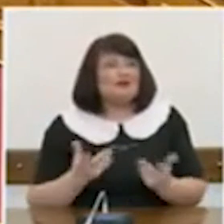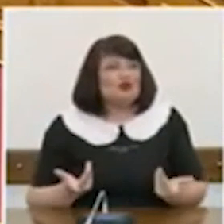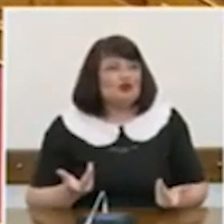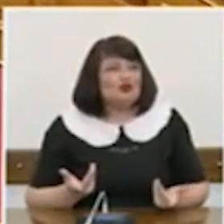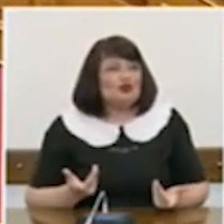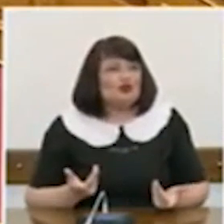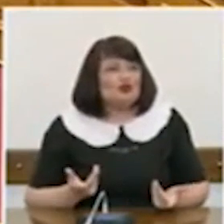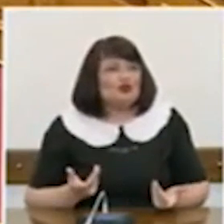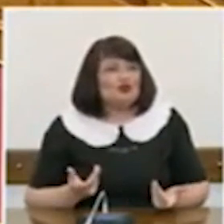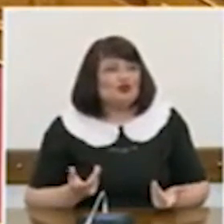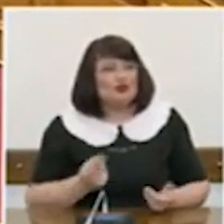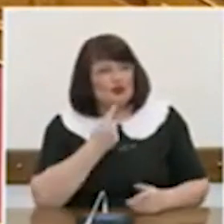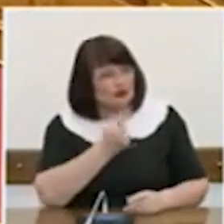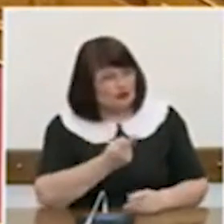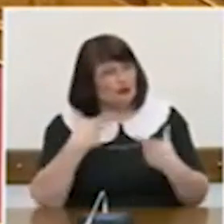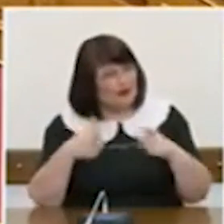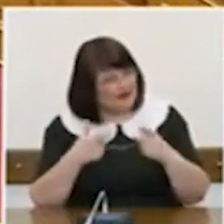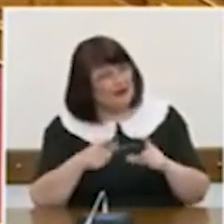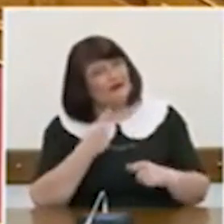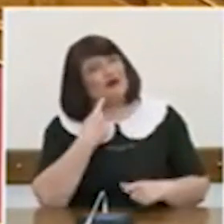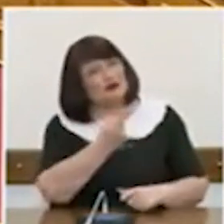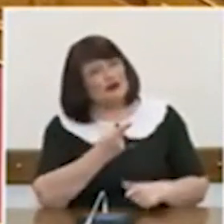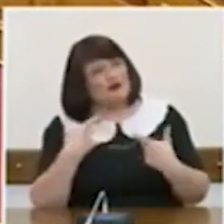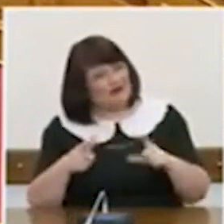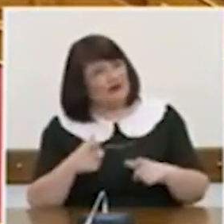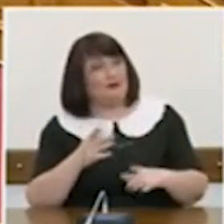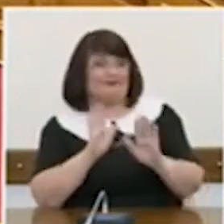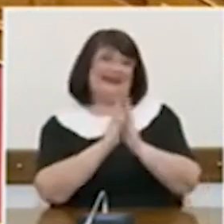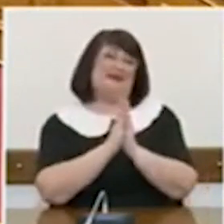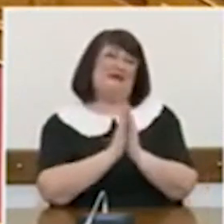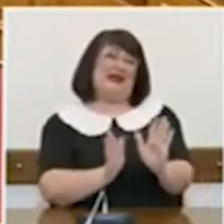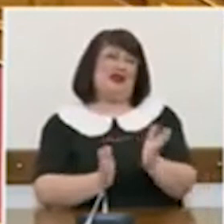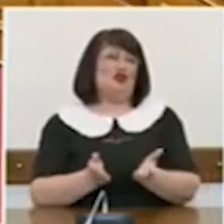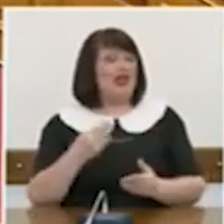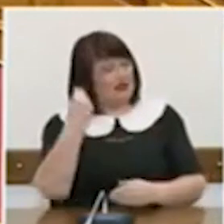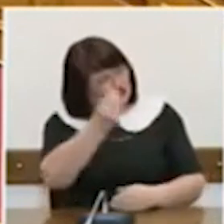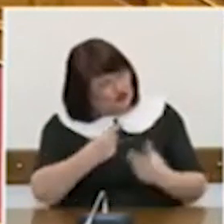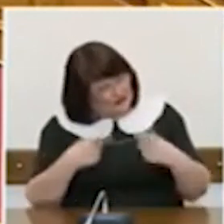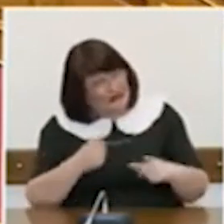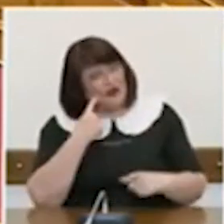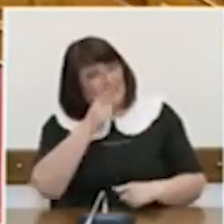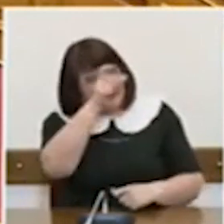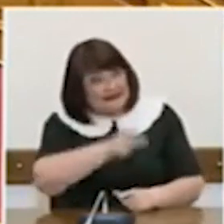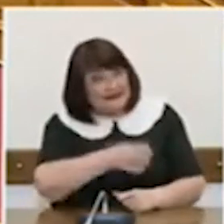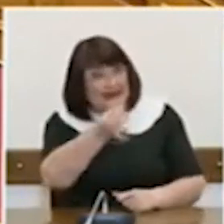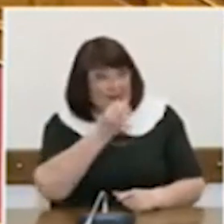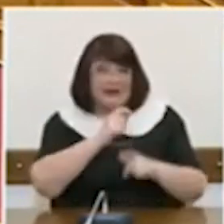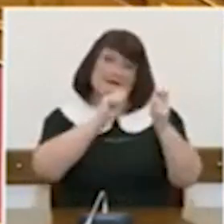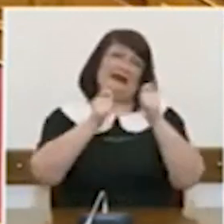Θα στο βρω και σε βίντεο, σας στείλω κιόλας. Υπάρχει και σε βίντεο. Παρακαλώ, παρακαλώ. Θα στο δώσω και σε βίντεο. Και σε βίντεο. Και σε βίντεο.